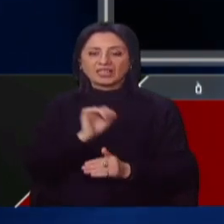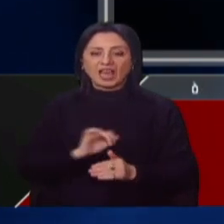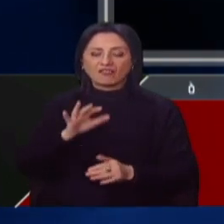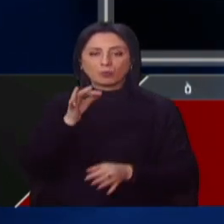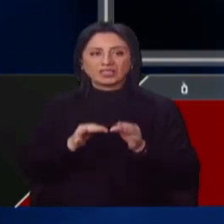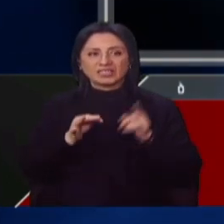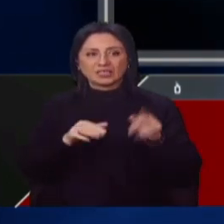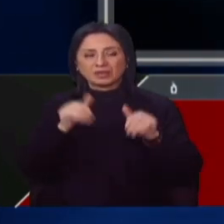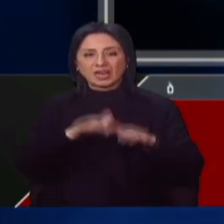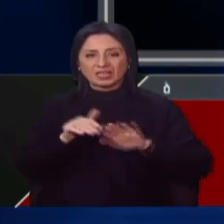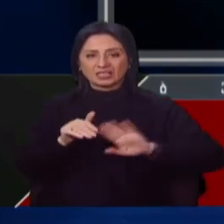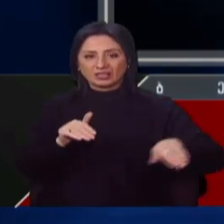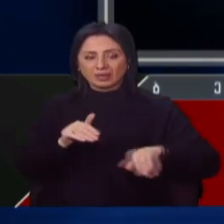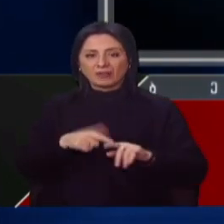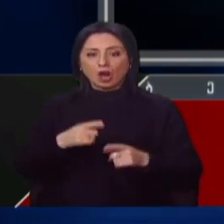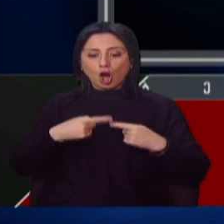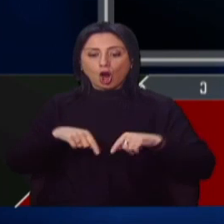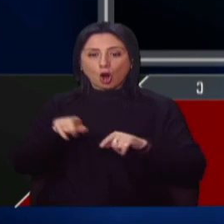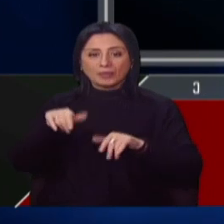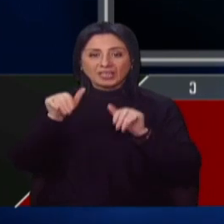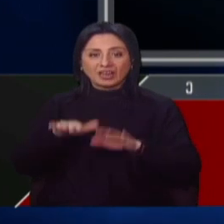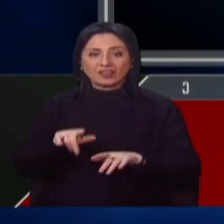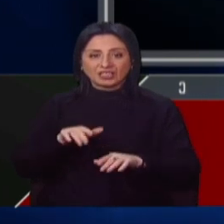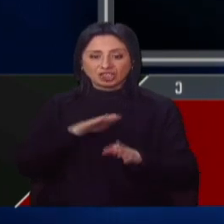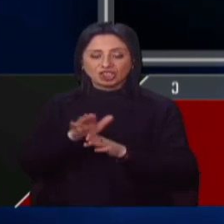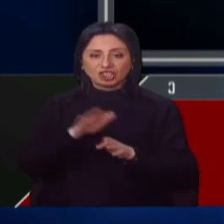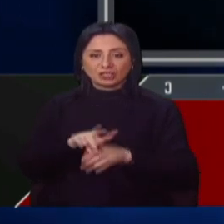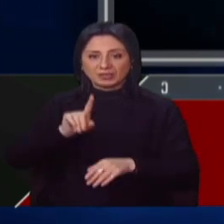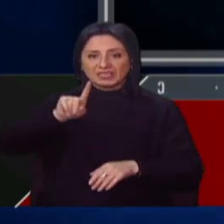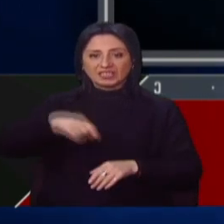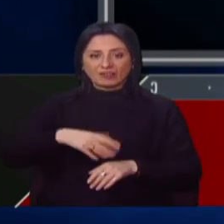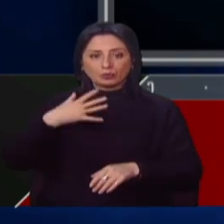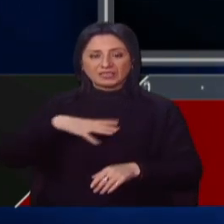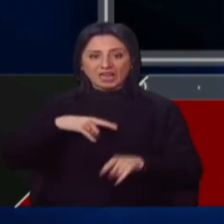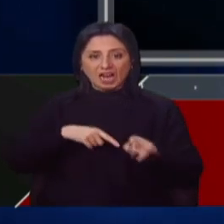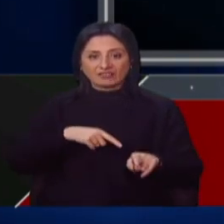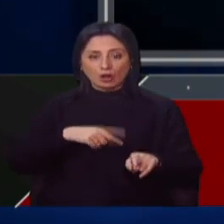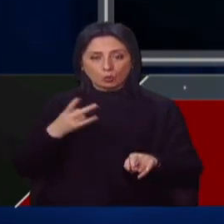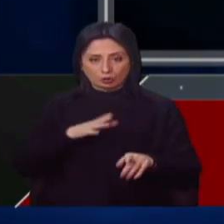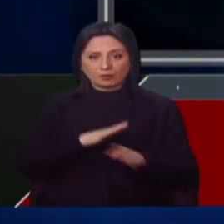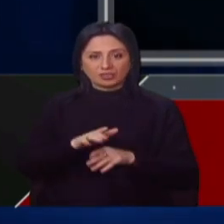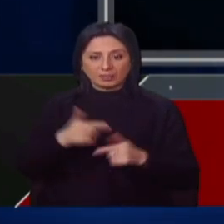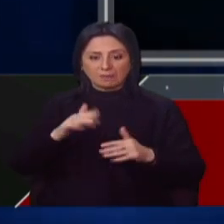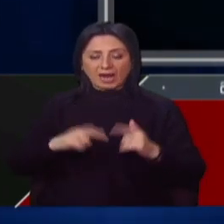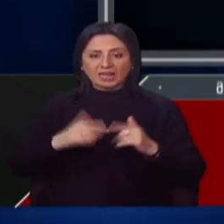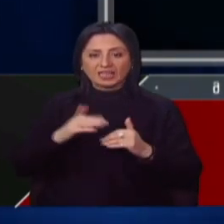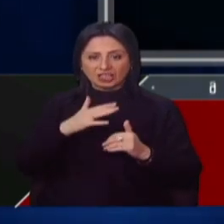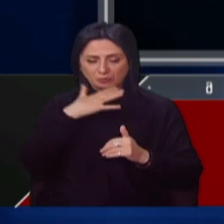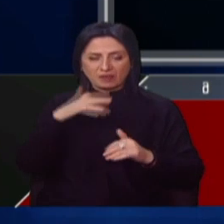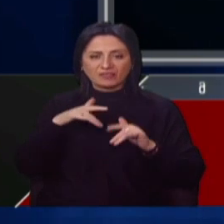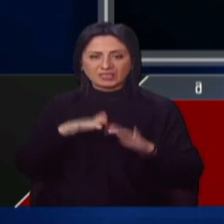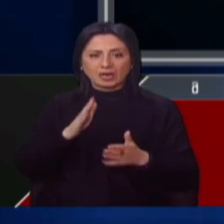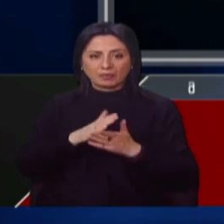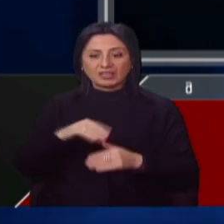ევროპული სასამართლოს გადაწყვეტილებები. კომიტეტის გადაწყვეტილება შესასრულებლად სავალდებულოა საქართველოსთვის და მის პრაქტიკაში მრავლადაა საქმეები,